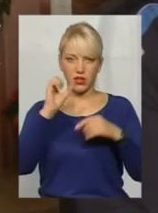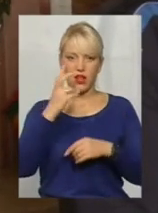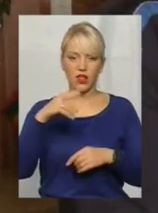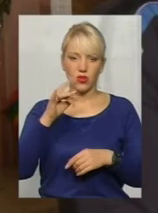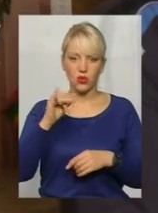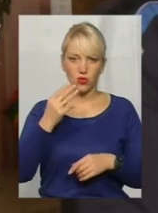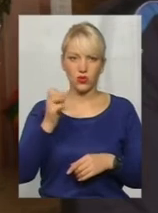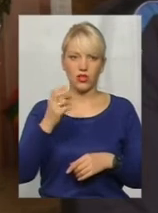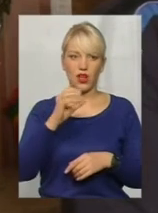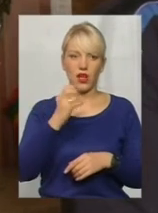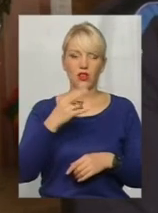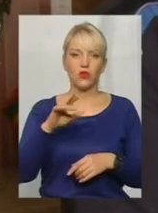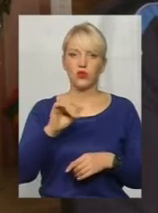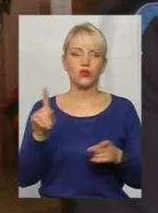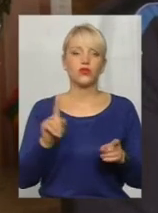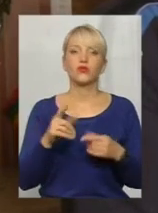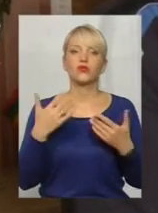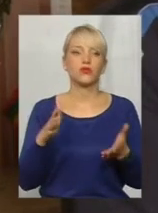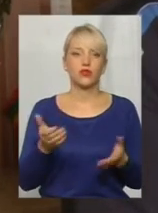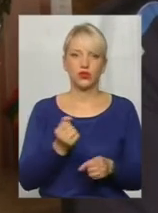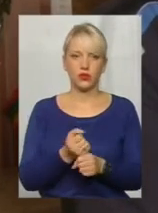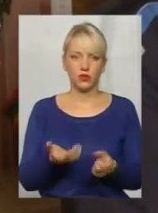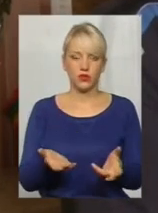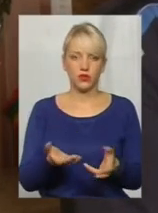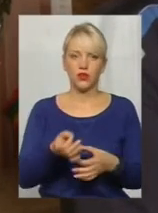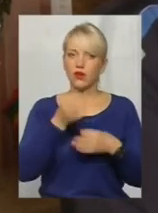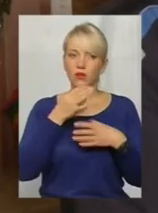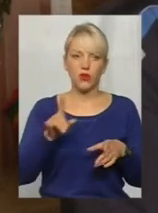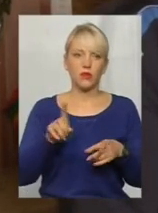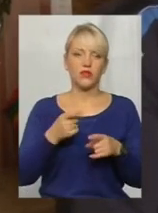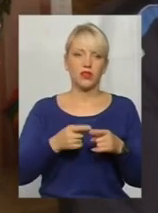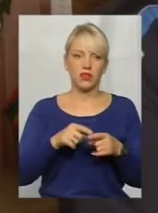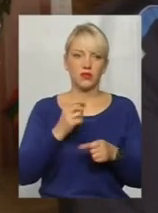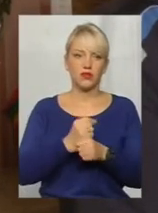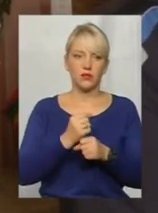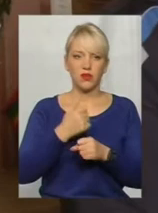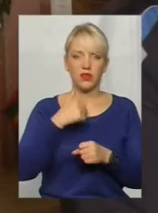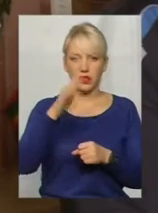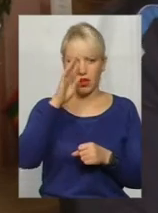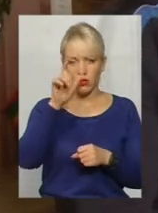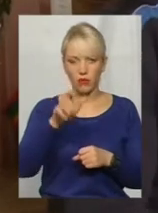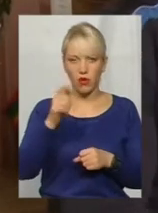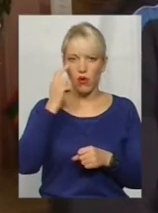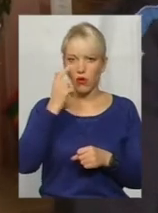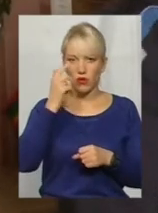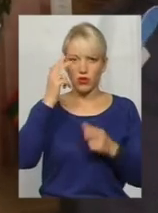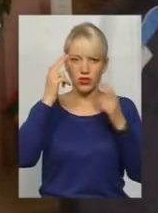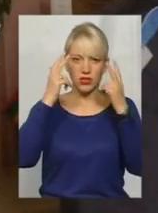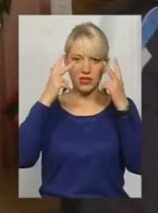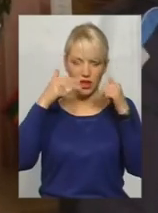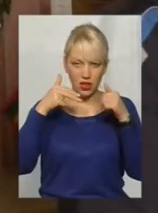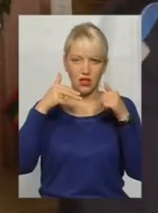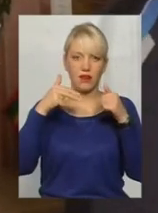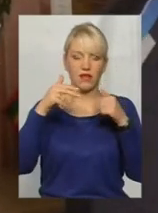Андрюш. І думаю, ну вже що тут вже, по-любому треба комусь це зробити. Я йому очі закрив. І в той момент очі відкрились